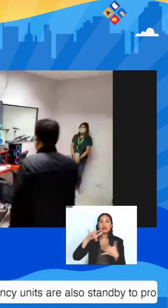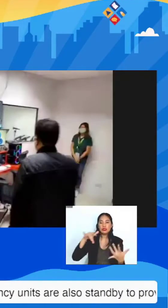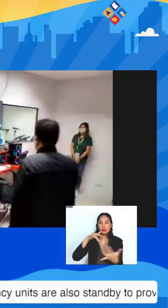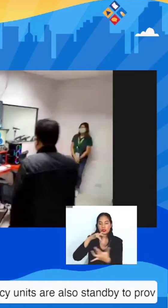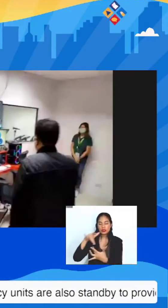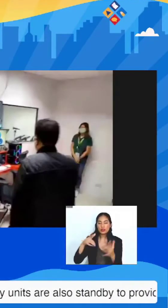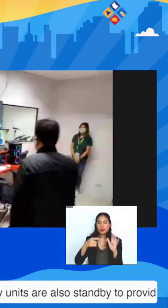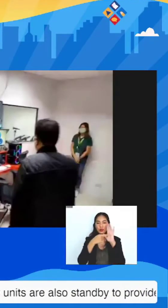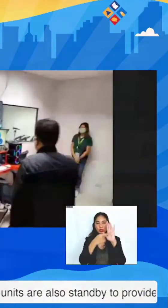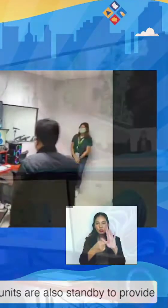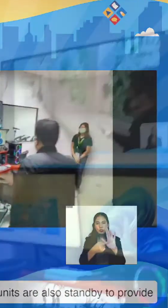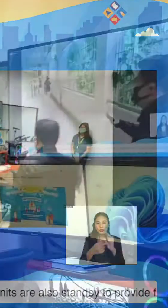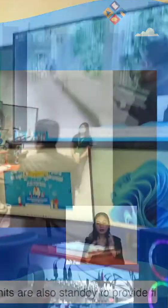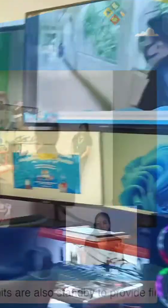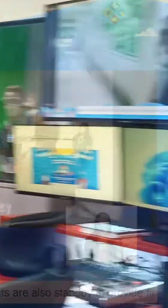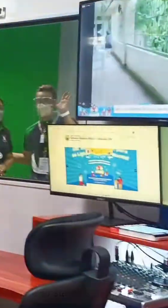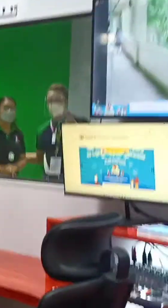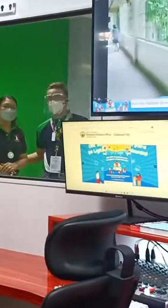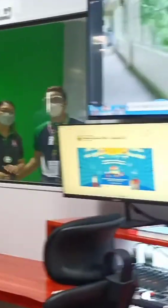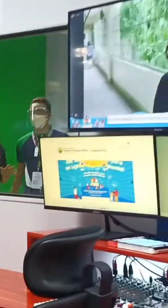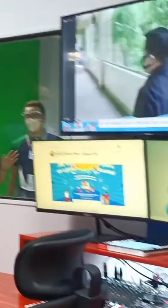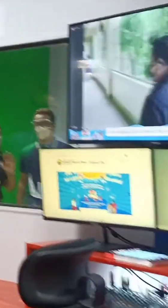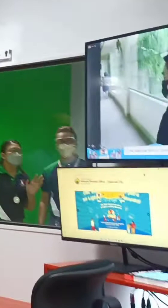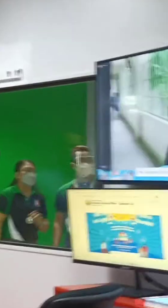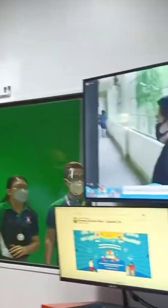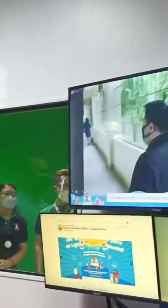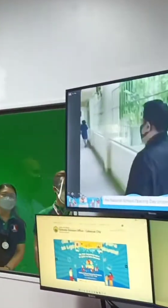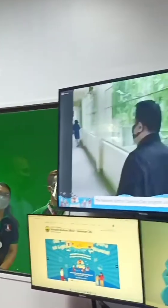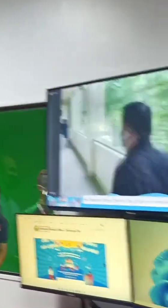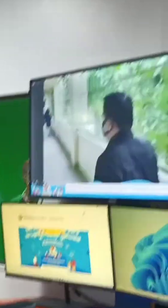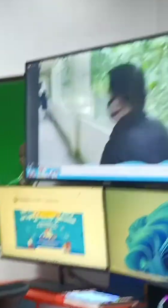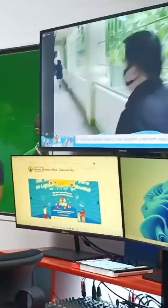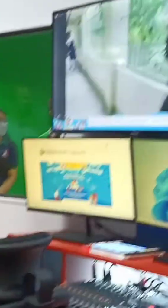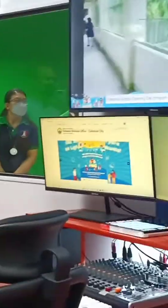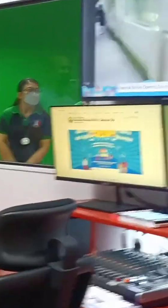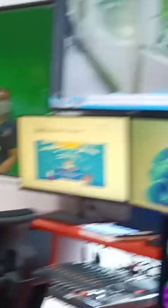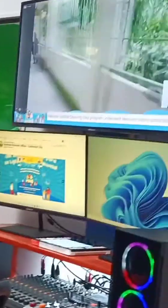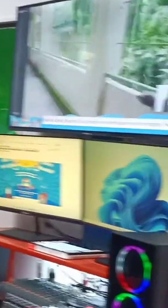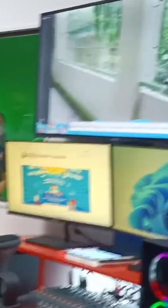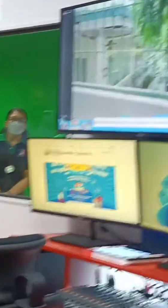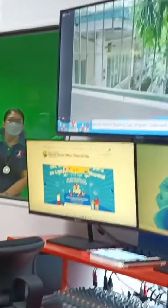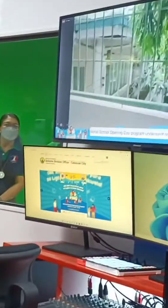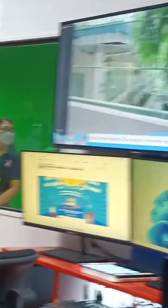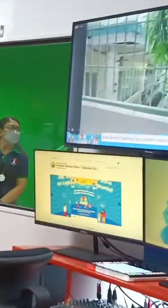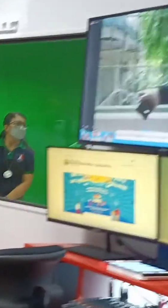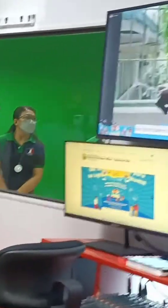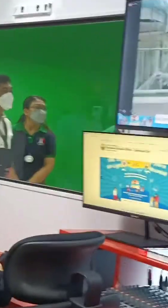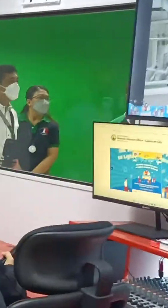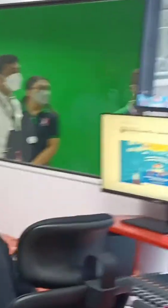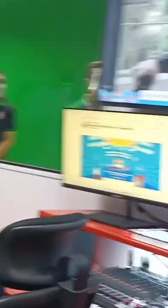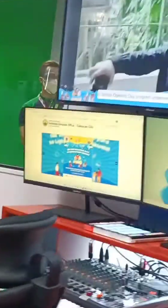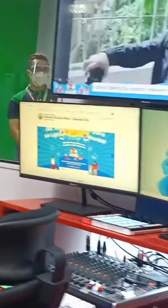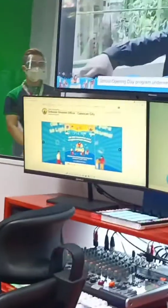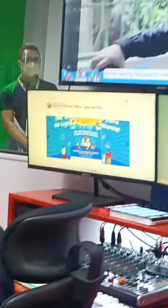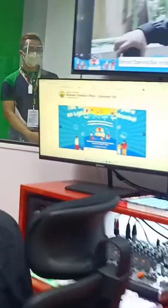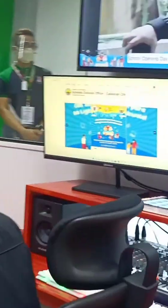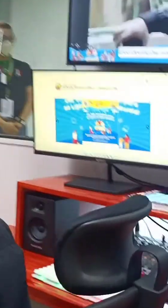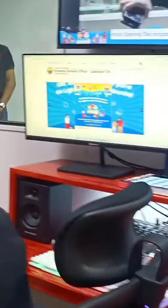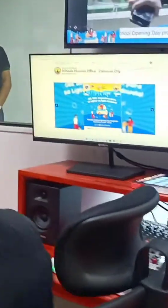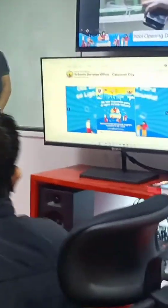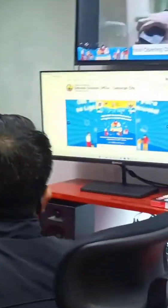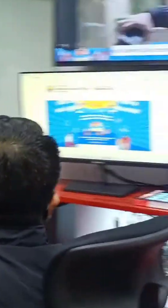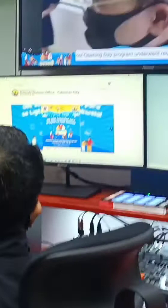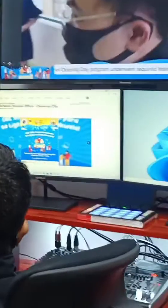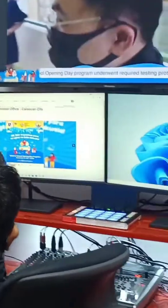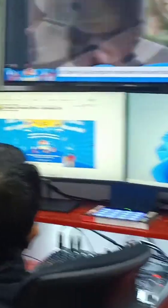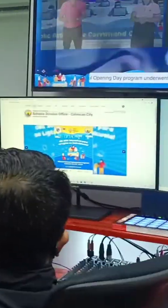Mm-hmm. Oo, ayan. So, habang hinihintay ang ilang pang mga updates ng ating SDO Caloocan, mayroon din programa